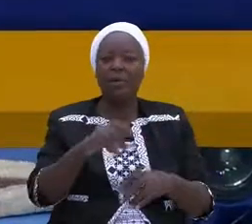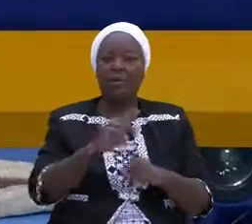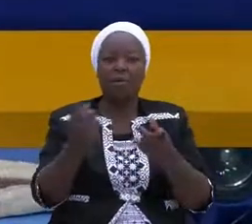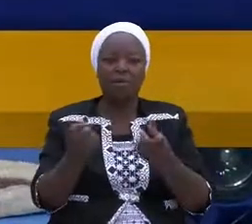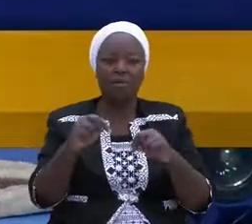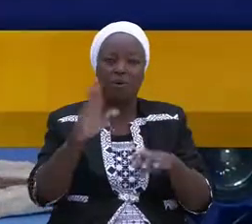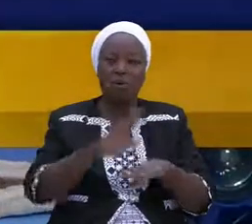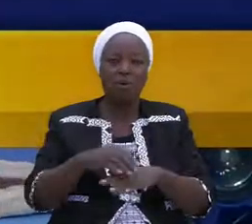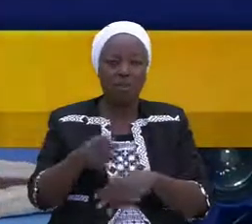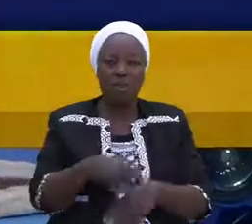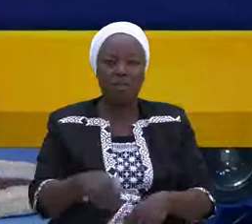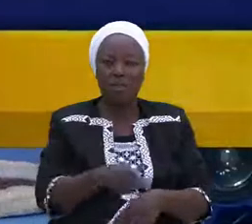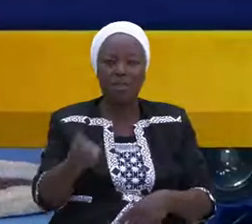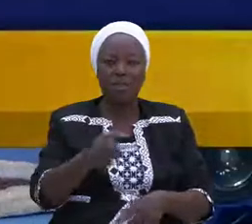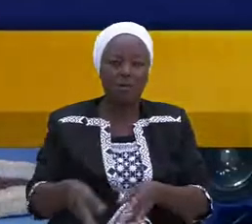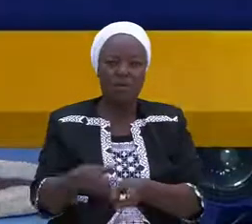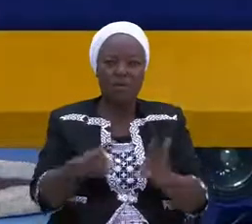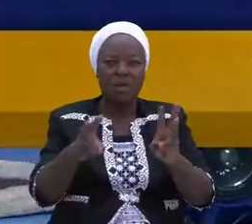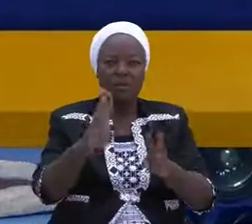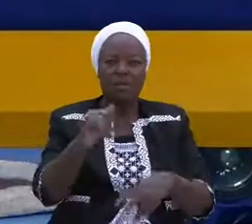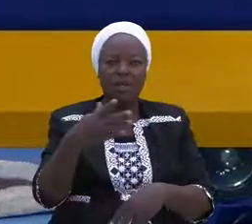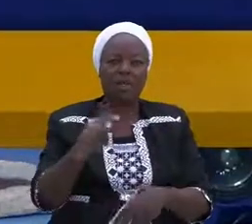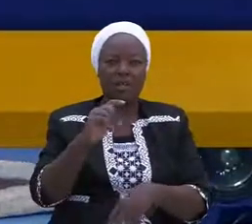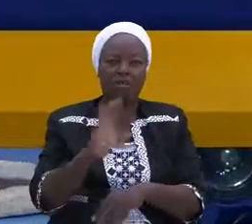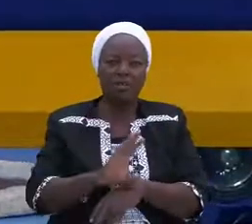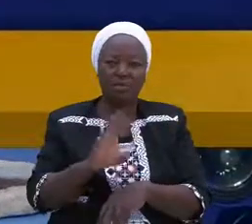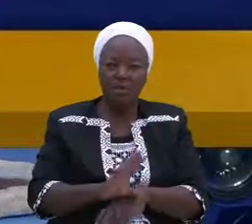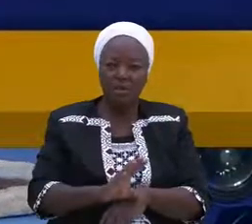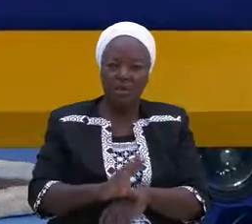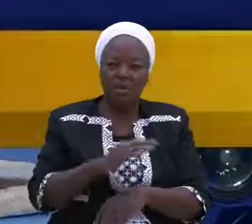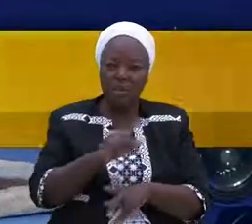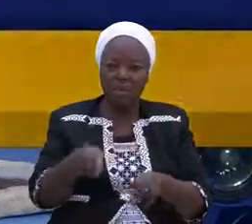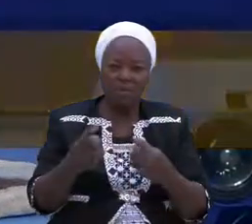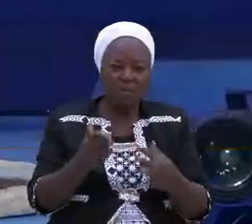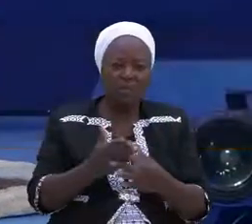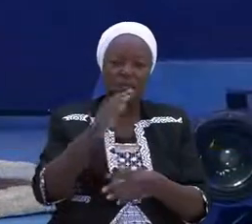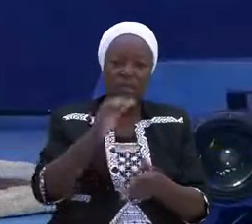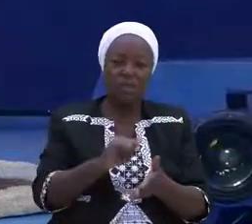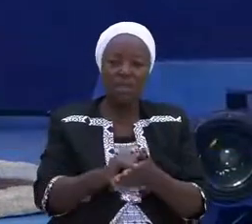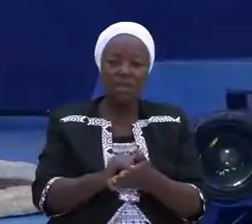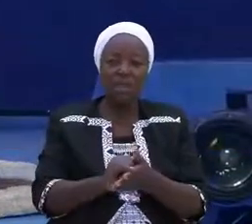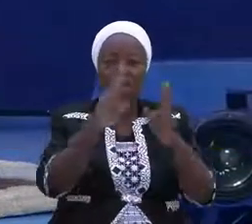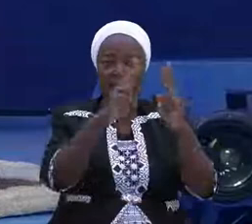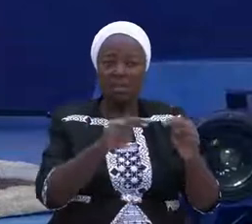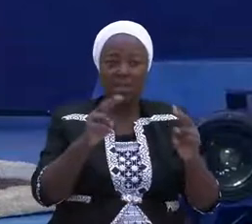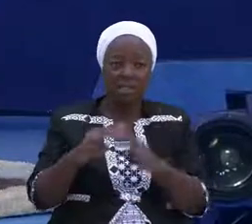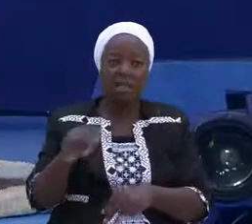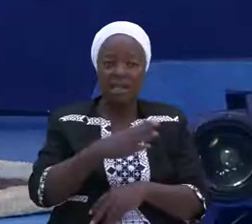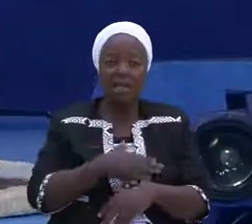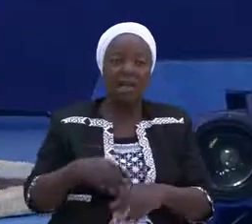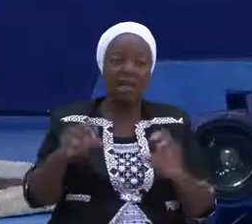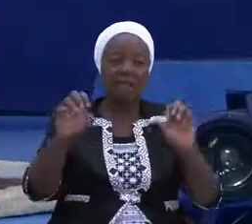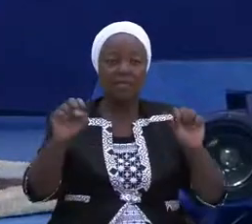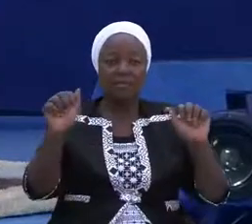3. Après avoir été accompagné par l'Église, Ils poursuivirent leur route à travers